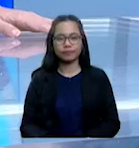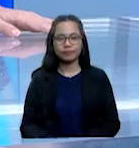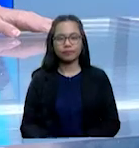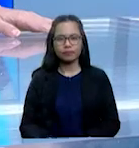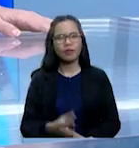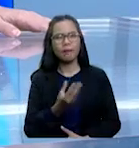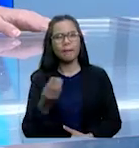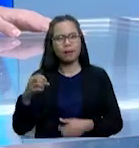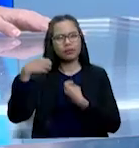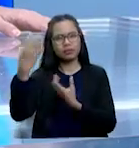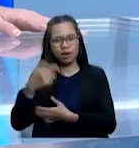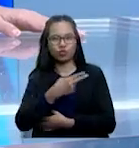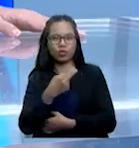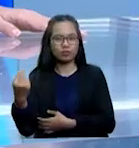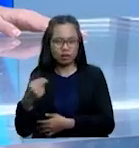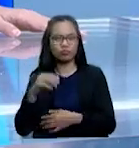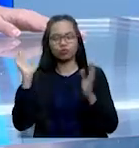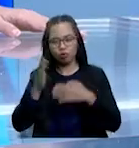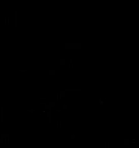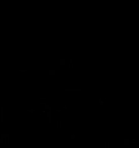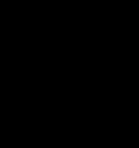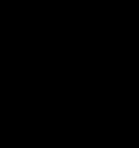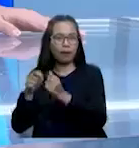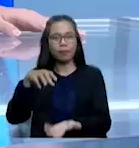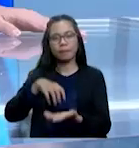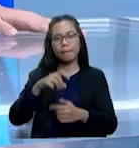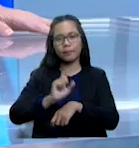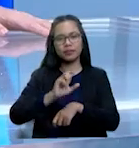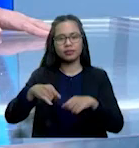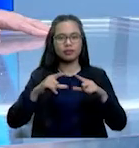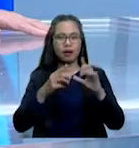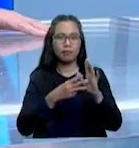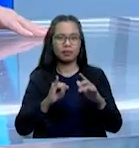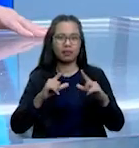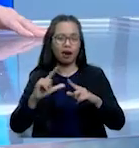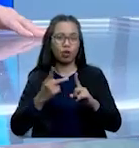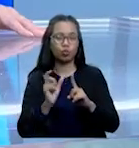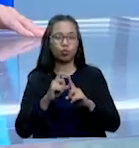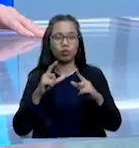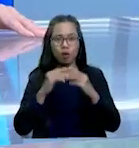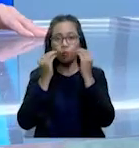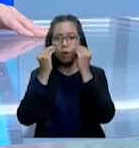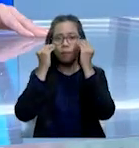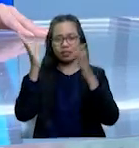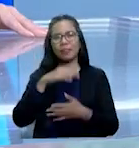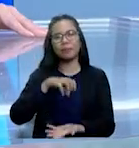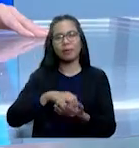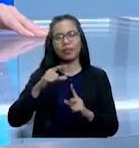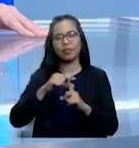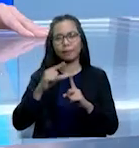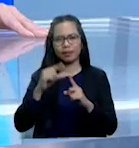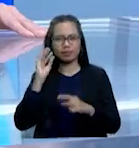Sejumlah umat muslim di tanah air hari ini sudah merayakan Idul Fitri. Salah satu Al-Huda Muhammadiyah di Tebet Timur, Jakarta Selatan, Jumat pagi